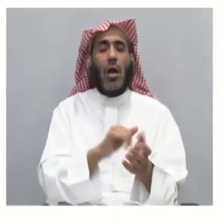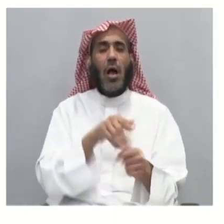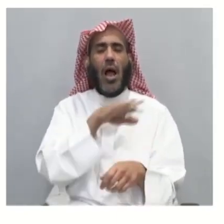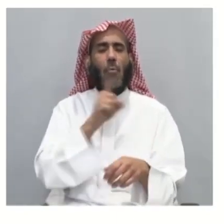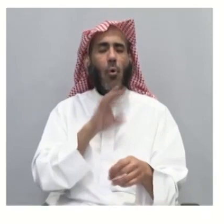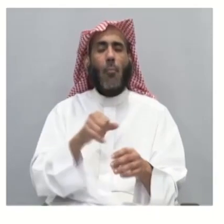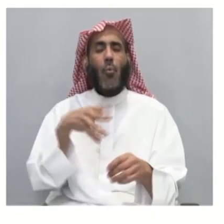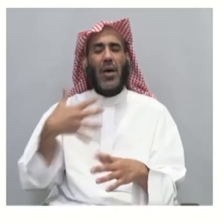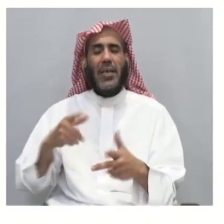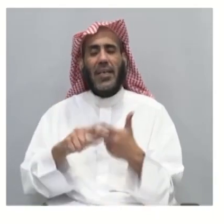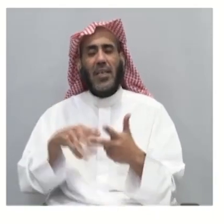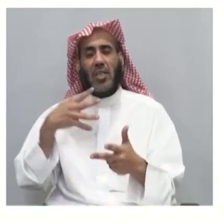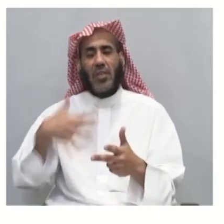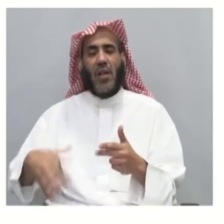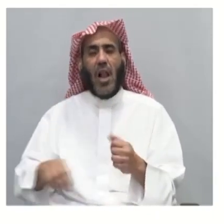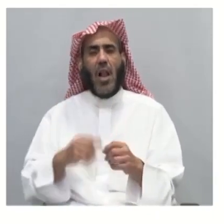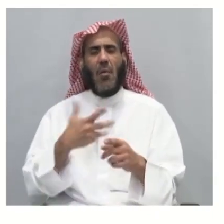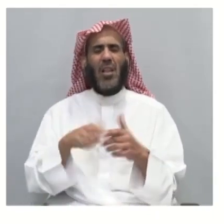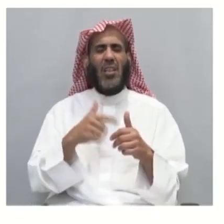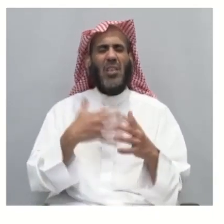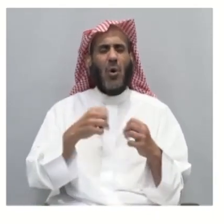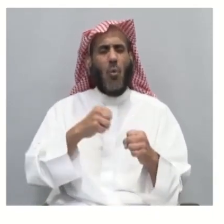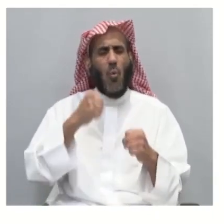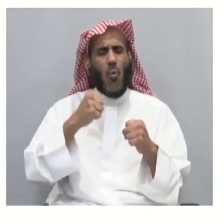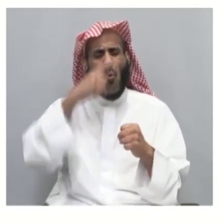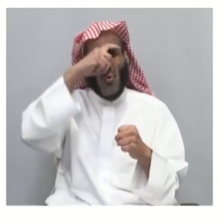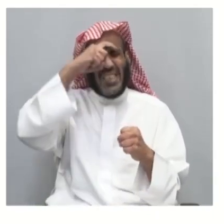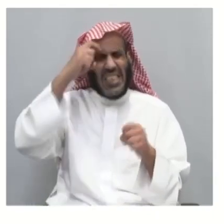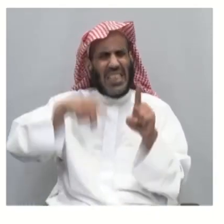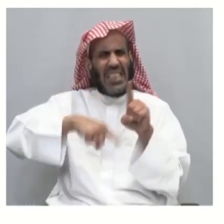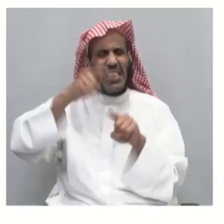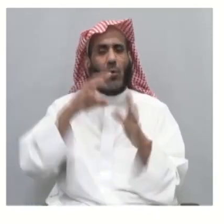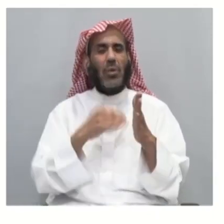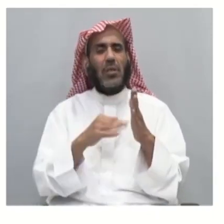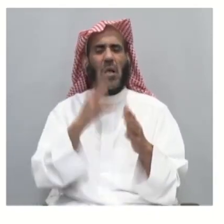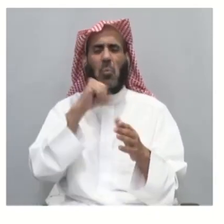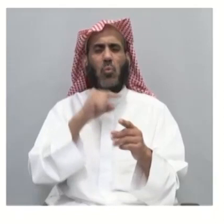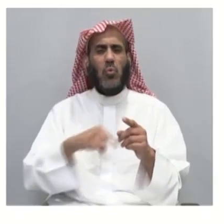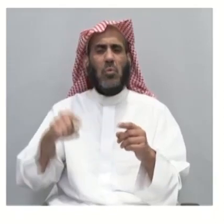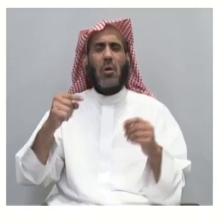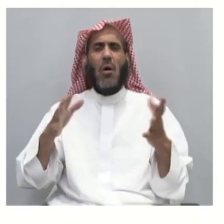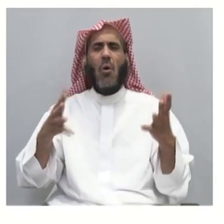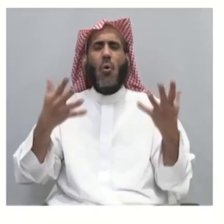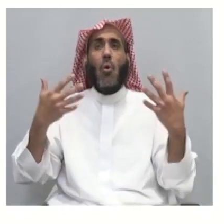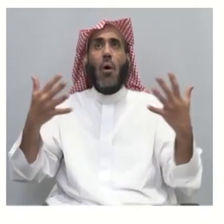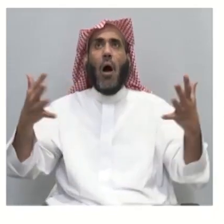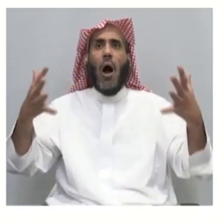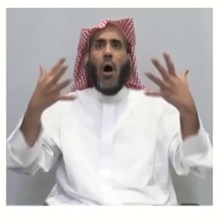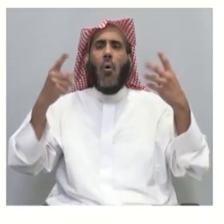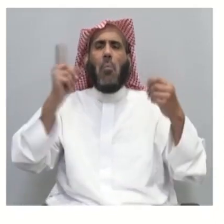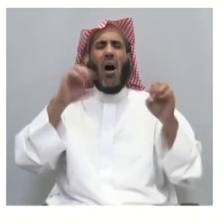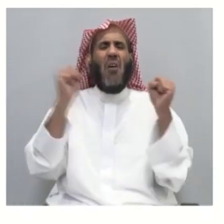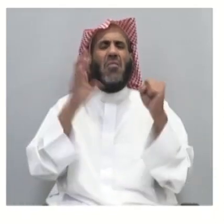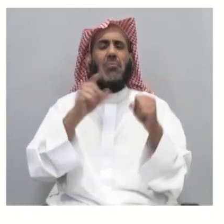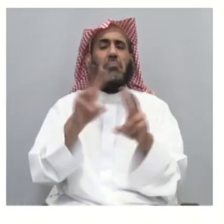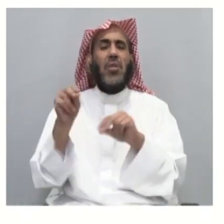والطفل بدايه الاحداث اشتداد حراره الصيف الوسط عندنا عدم وجود وسائل تبريد اشرنا اليها بين قوس